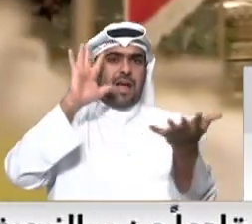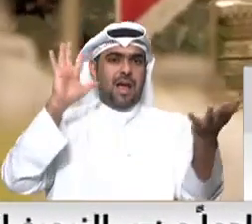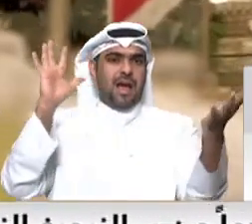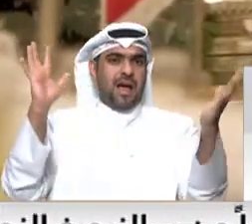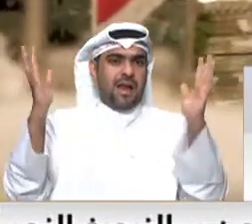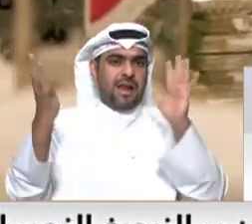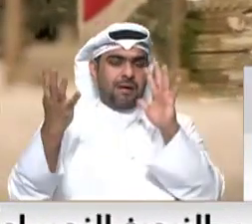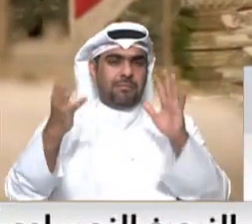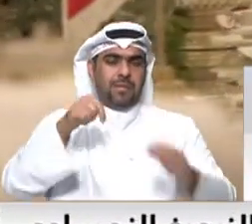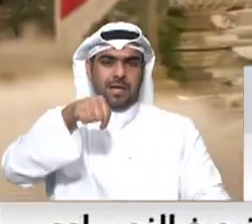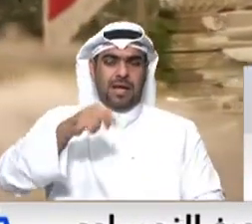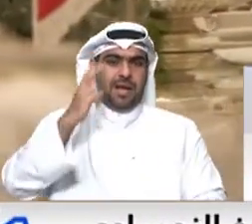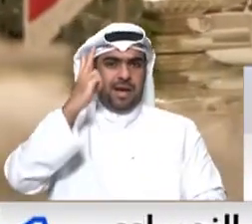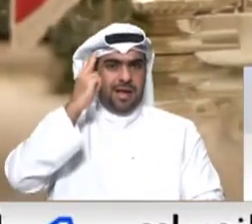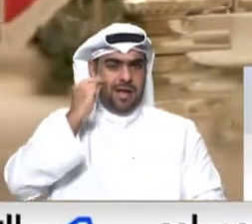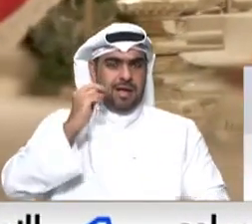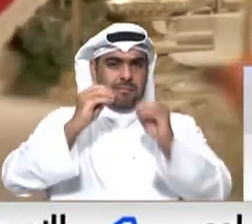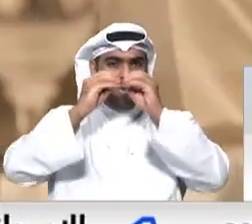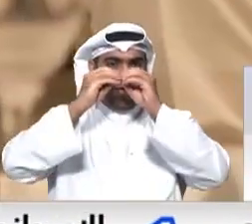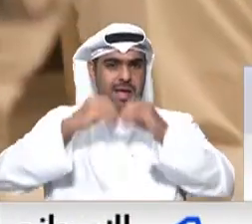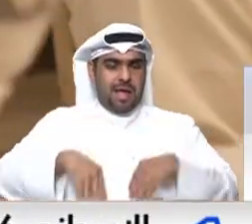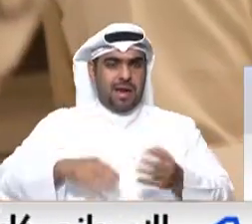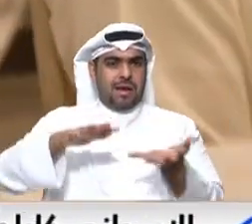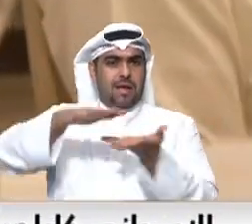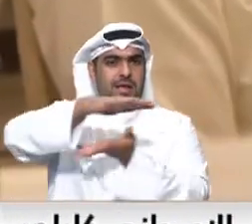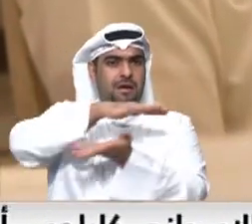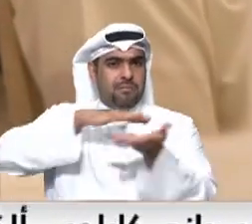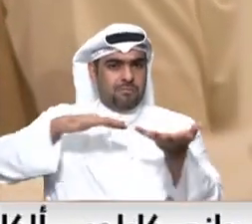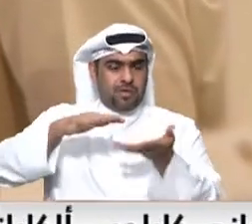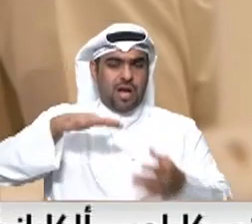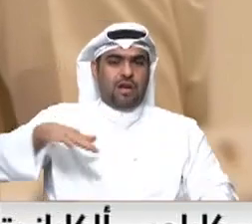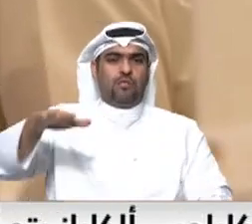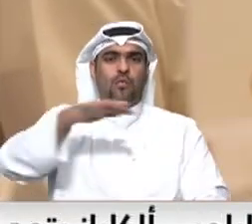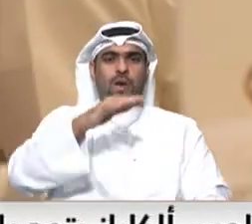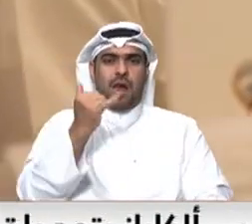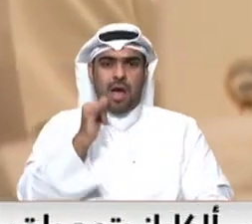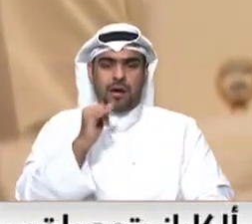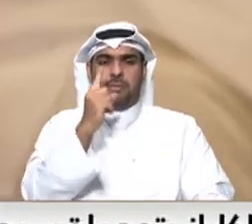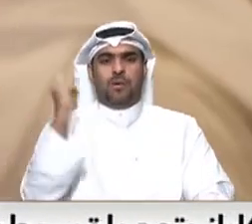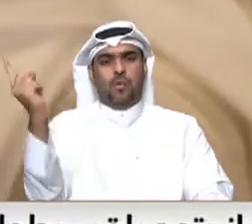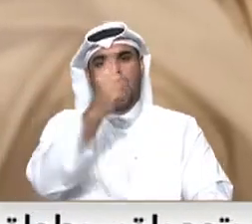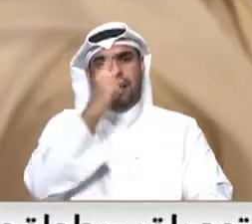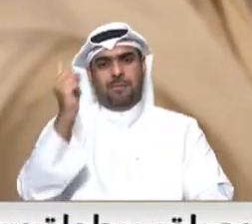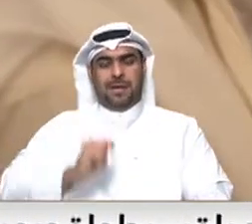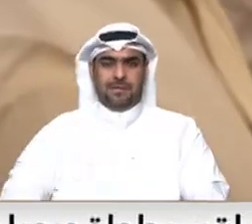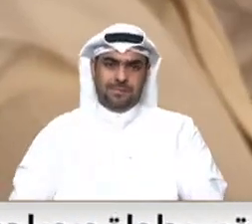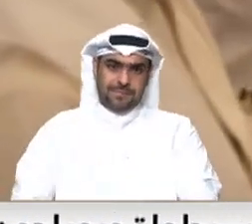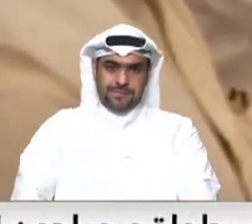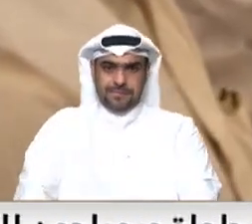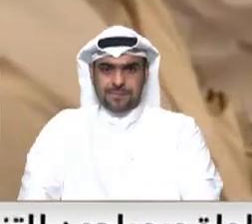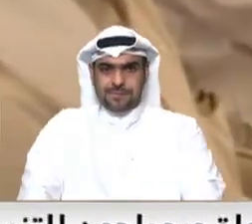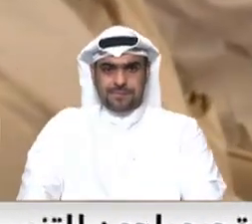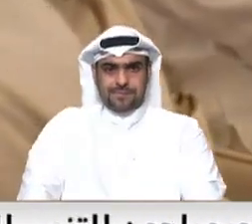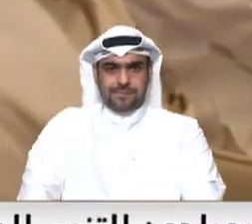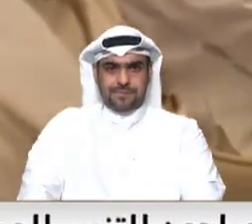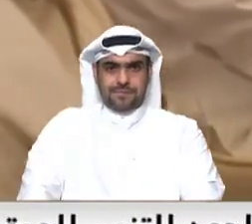نحو إيجاد حل للأزمات في المنطقة وعلى الصعيدين الإقليمي والدولي.